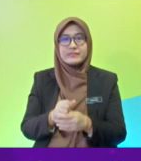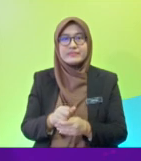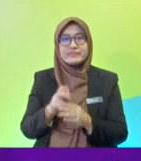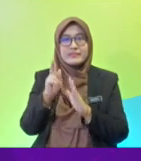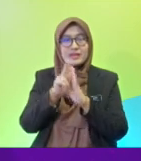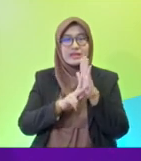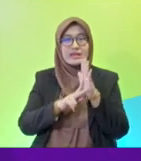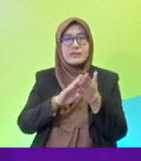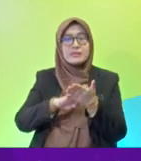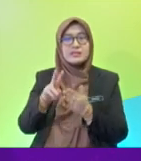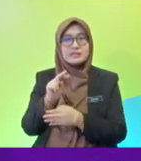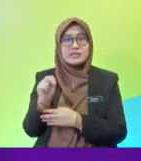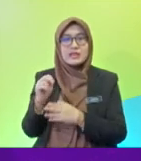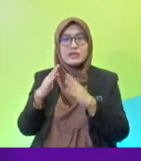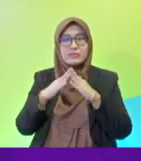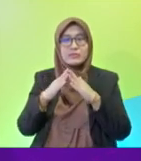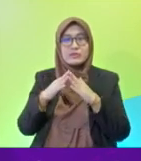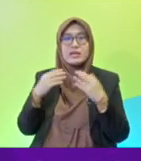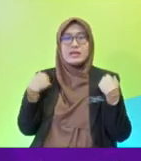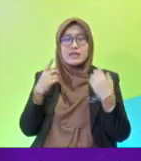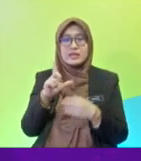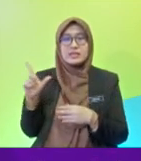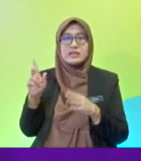keutamaan bagi mereka